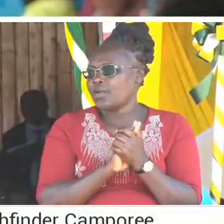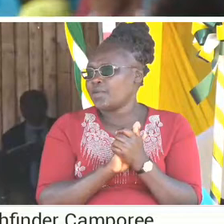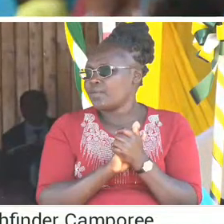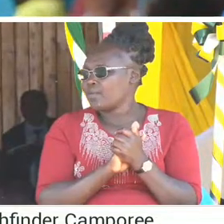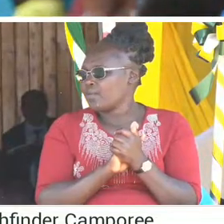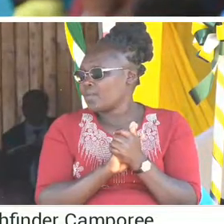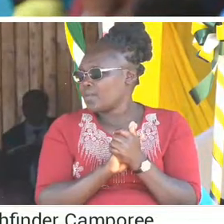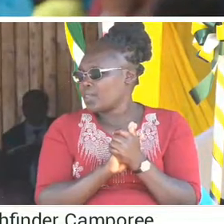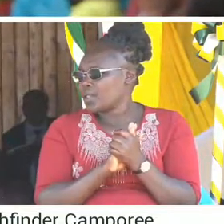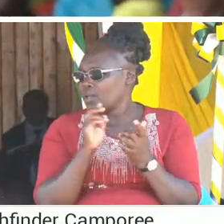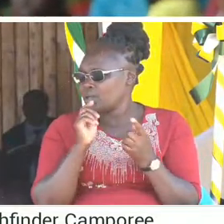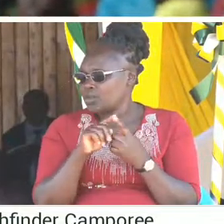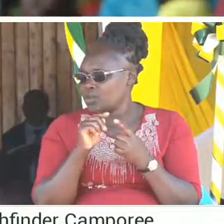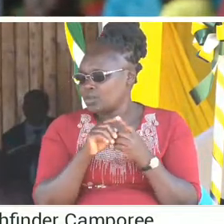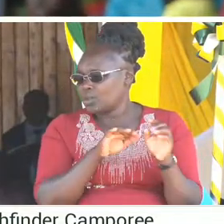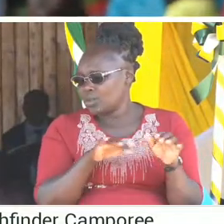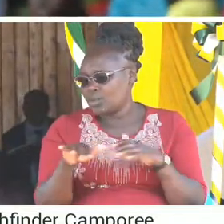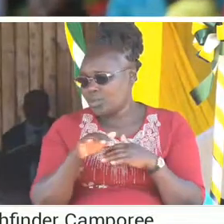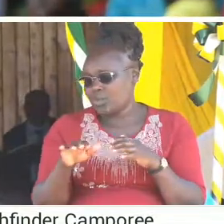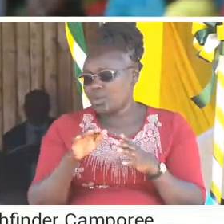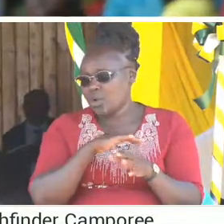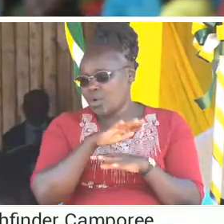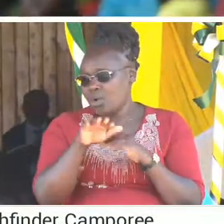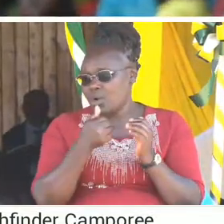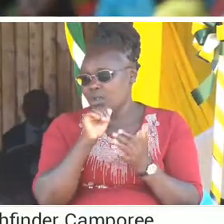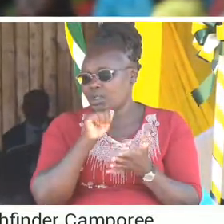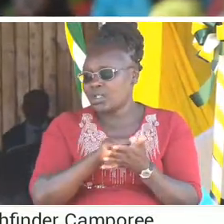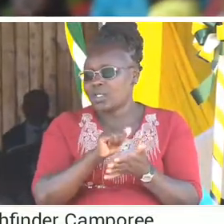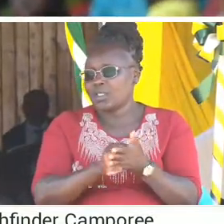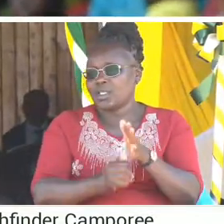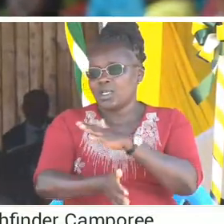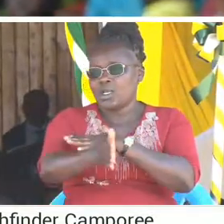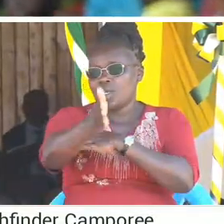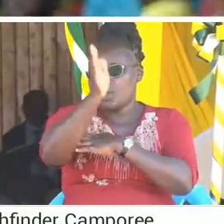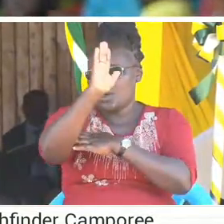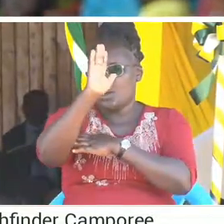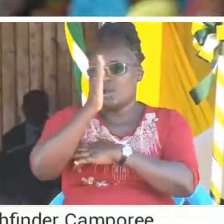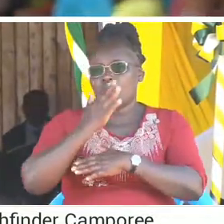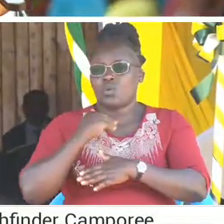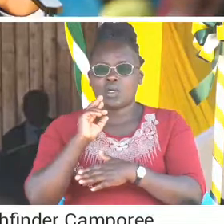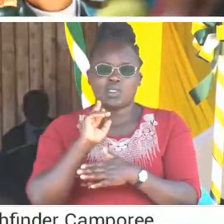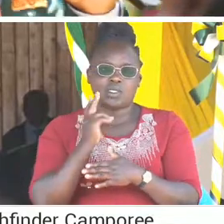yale yote Bwana anayokuagiza. Mchana wa leo ninakualika